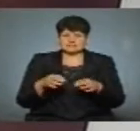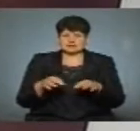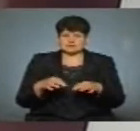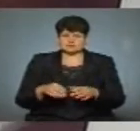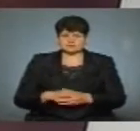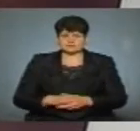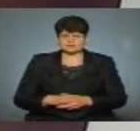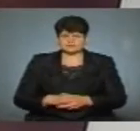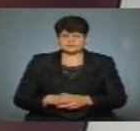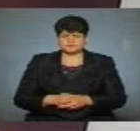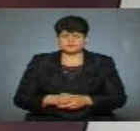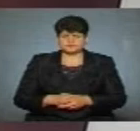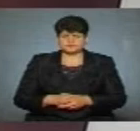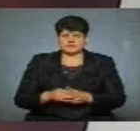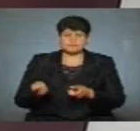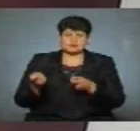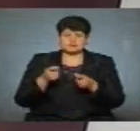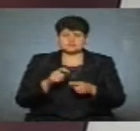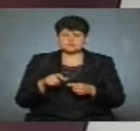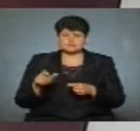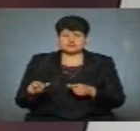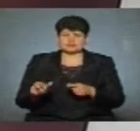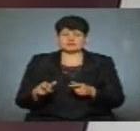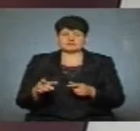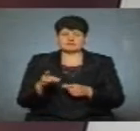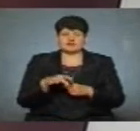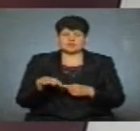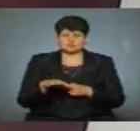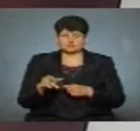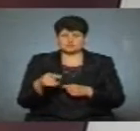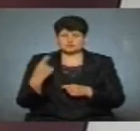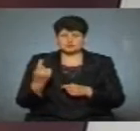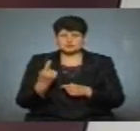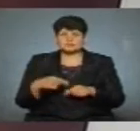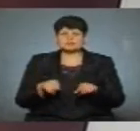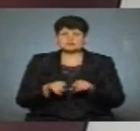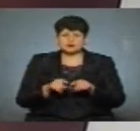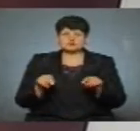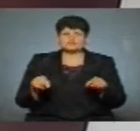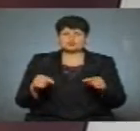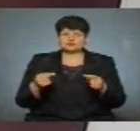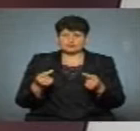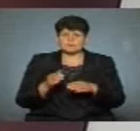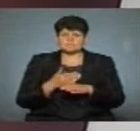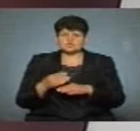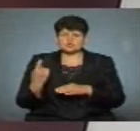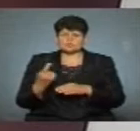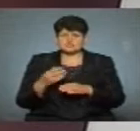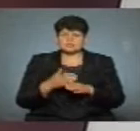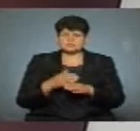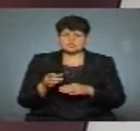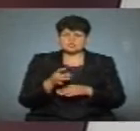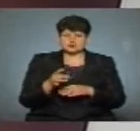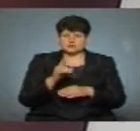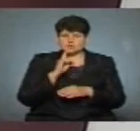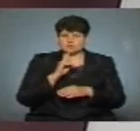перепустками. Перевезення пасажирів у межах районів на Тернопільщині також відновлюють. Міжобласні та міжрайонні поки